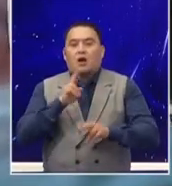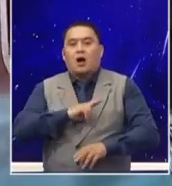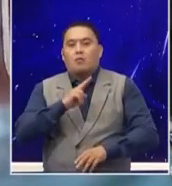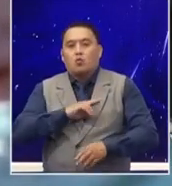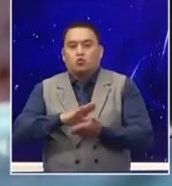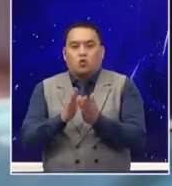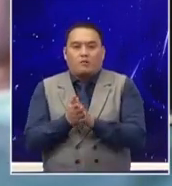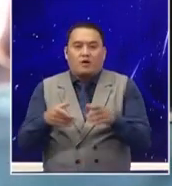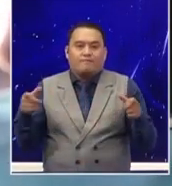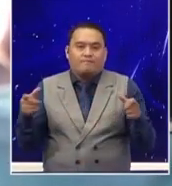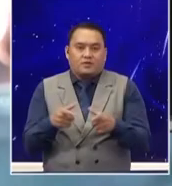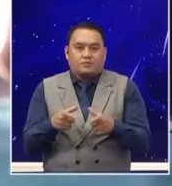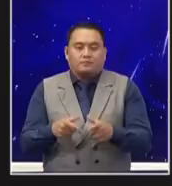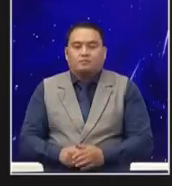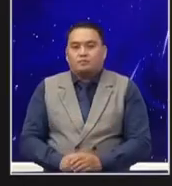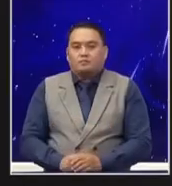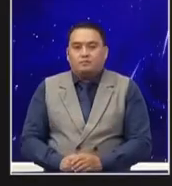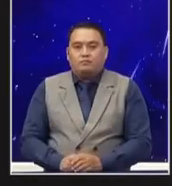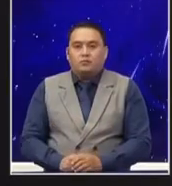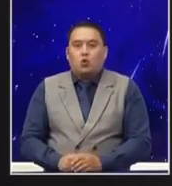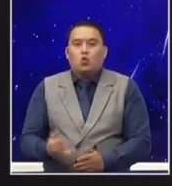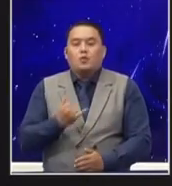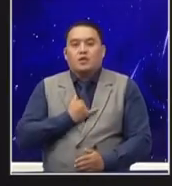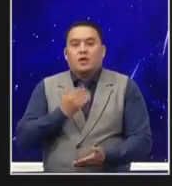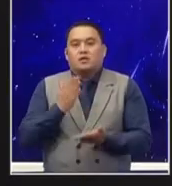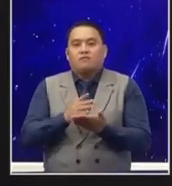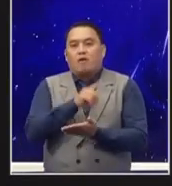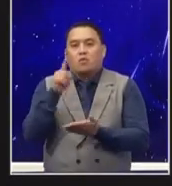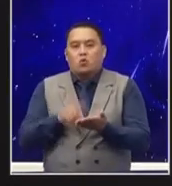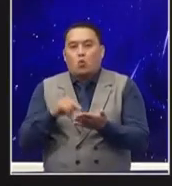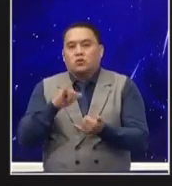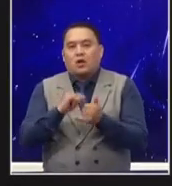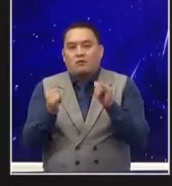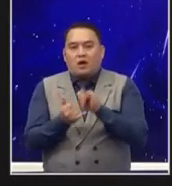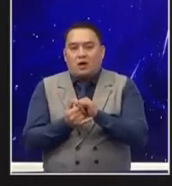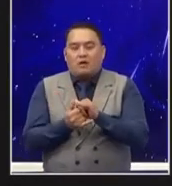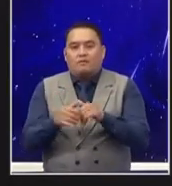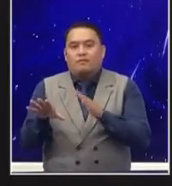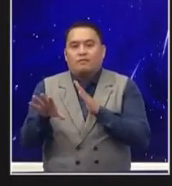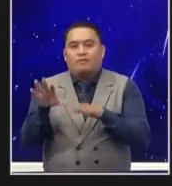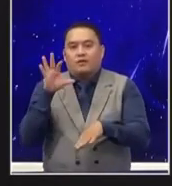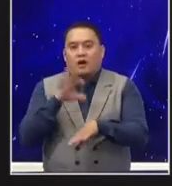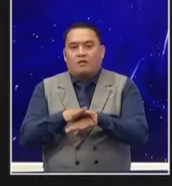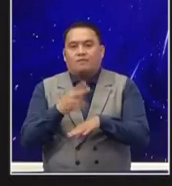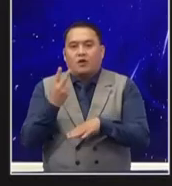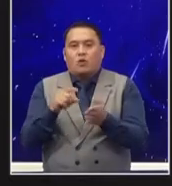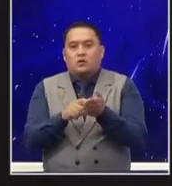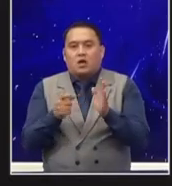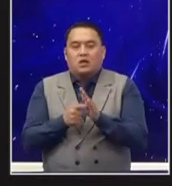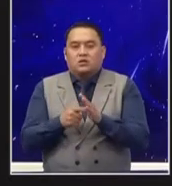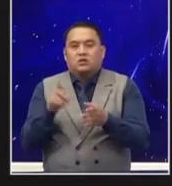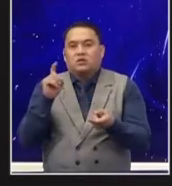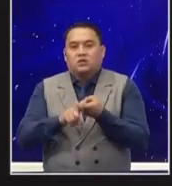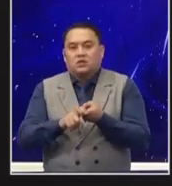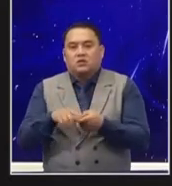в условиях пандемии коронавируса. Вот у меня такой вопрос. В Восточно-Казахстанской области выявлен ребенок 2 класса,